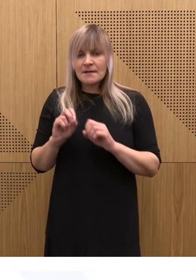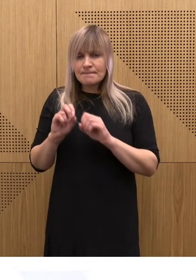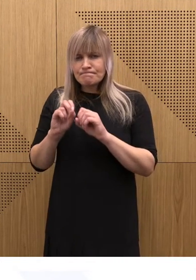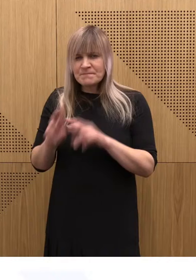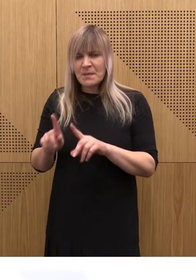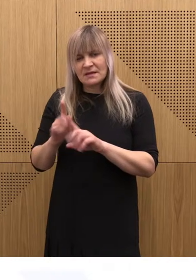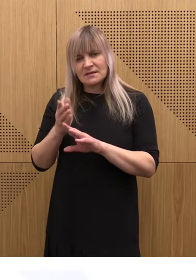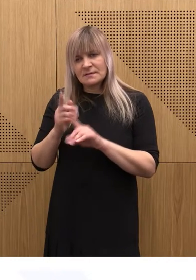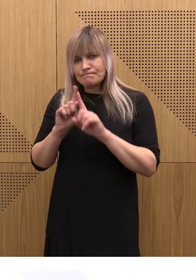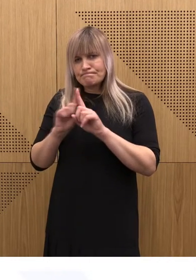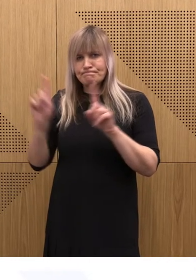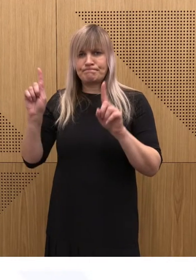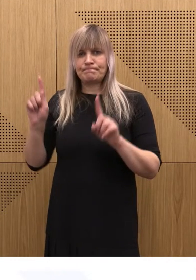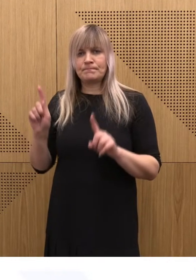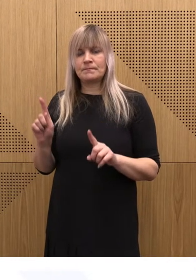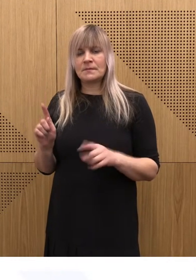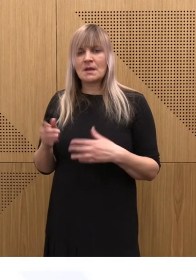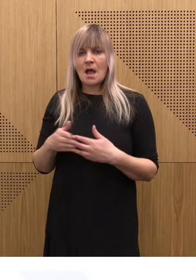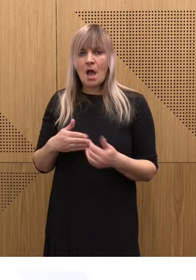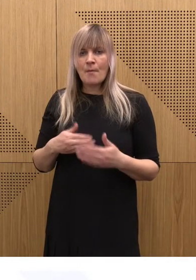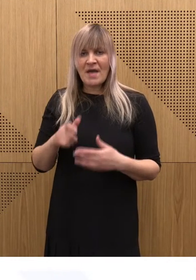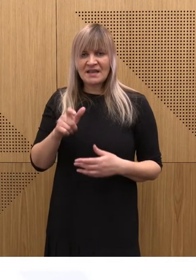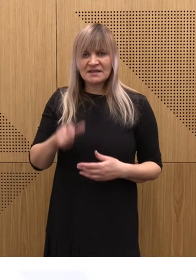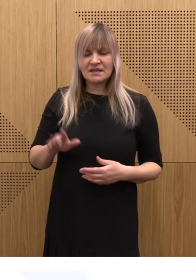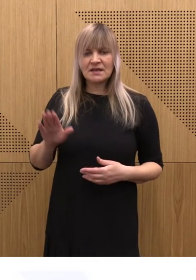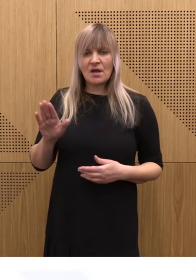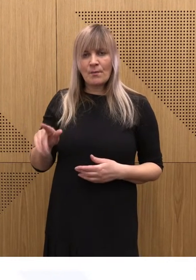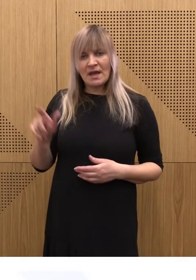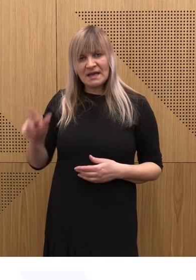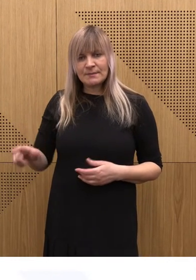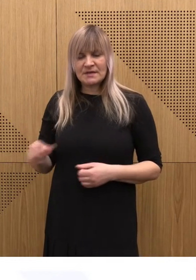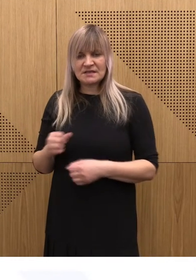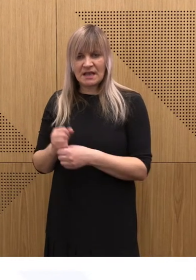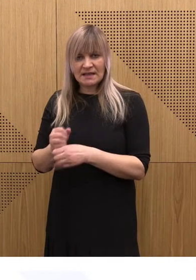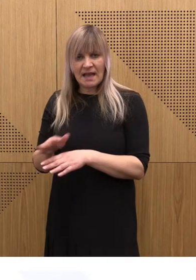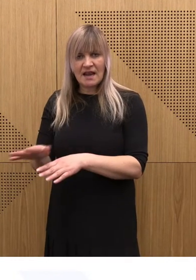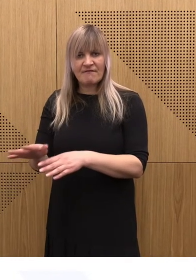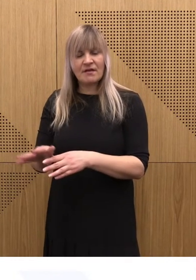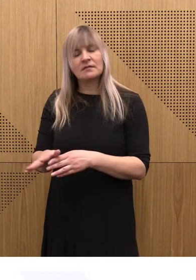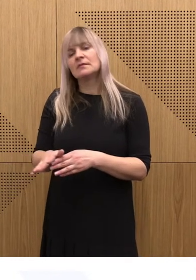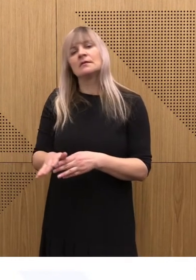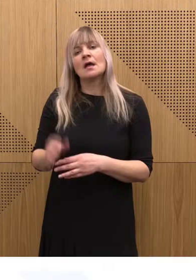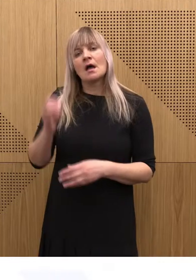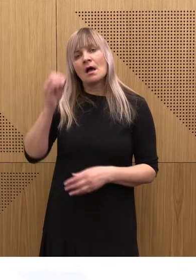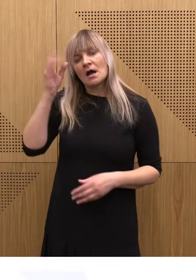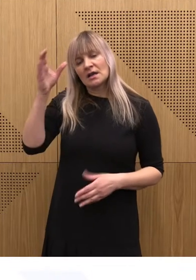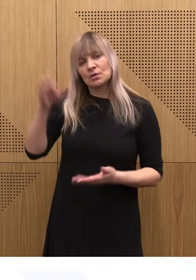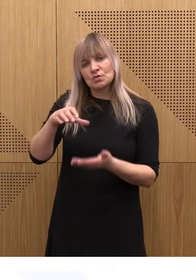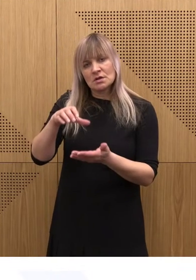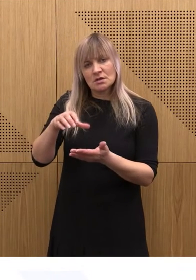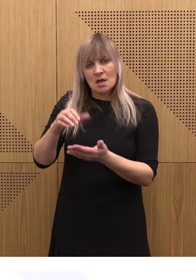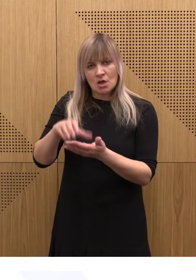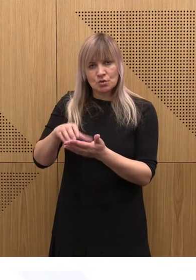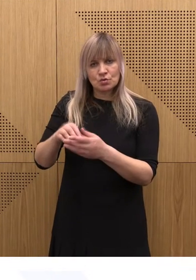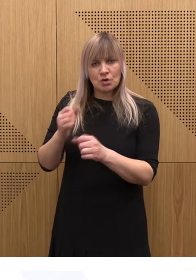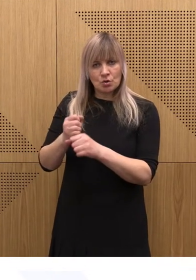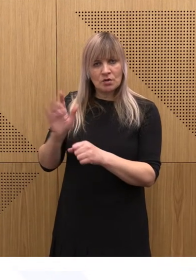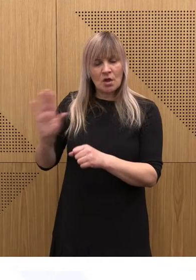spetsiifiliste, ütleme siis, see on ametnike ja nende inimestega tegelevate haridusasutuste